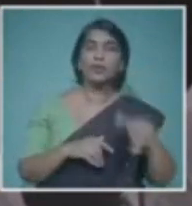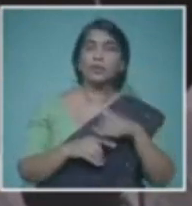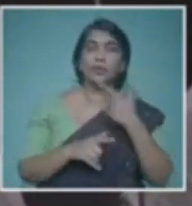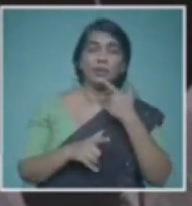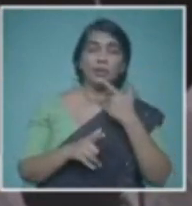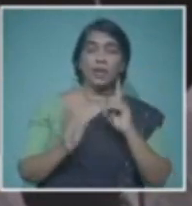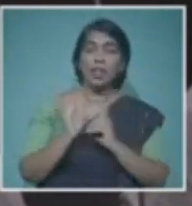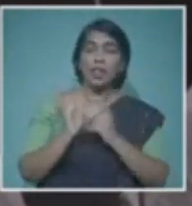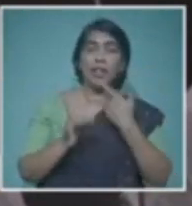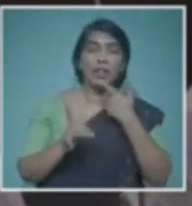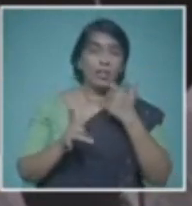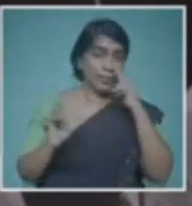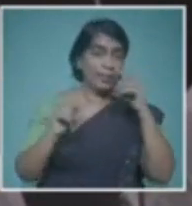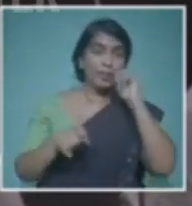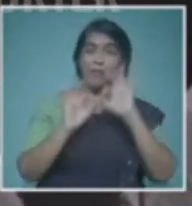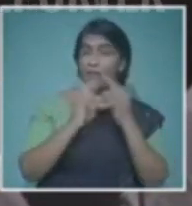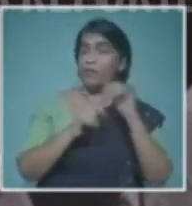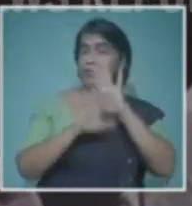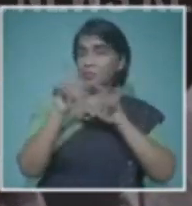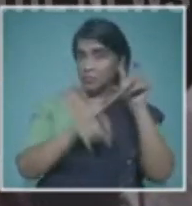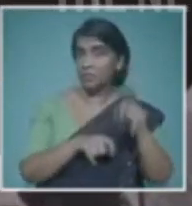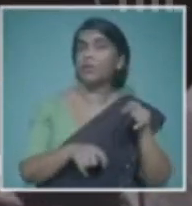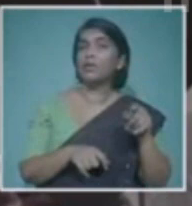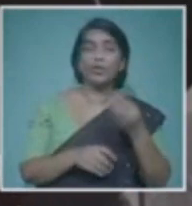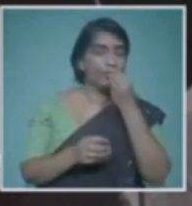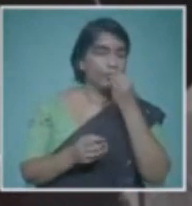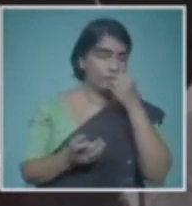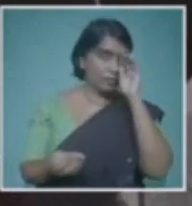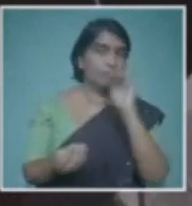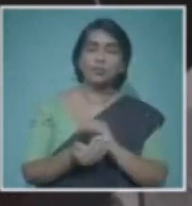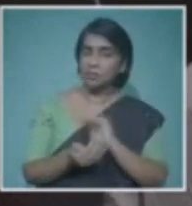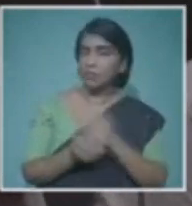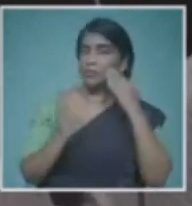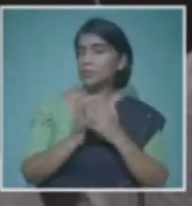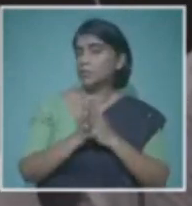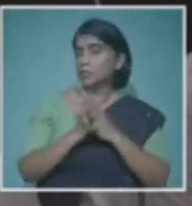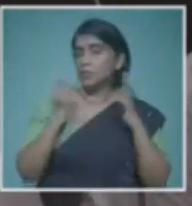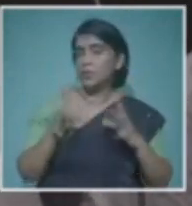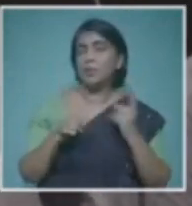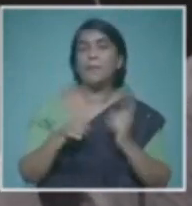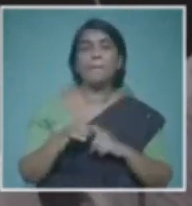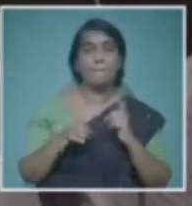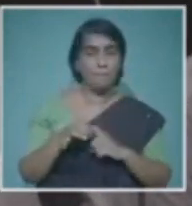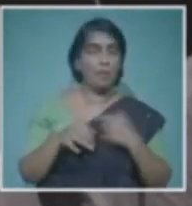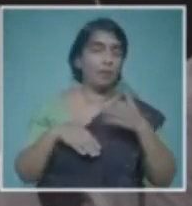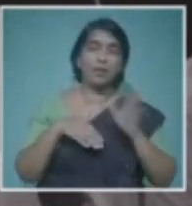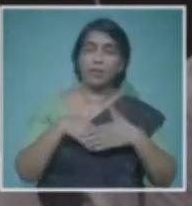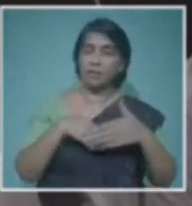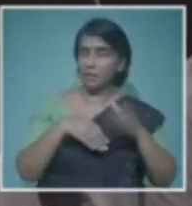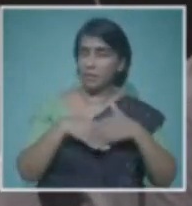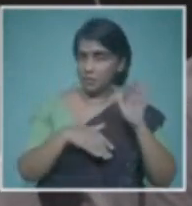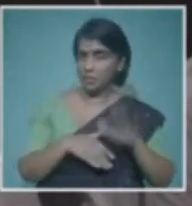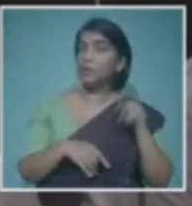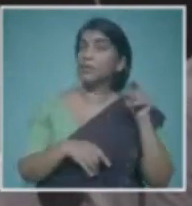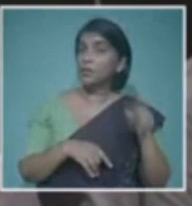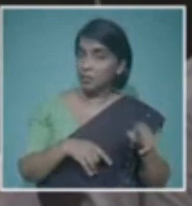මේ වතු ප්‍රදේශවල ජීවත් වන පවුල්වලට මේ ආහාර සුරක්ෂිතතාවය පිළිබඳ බරපතල ප්‍රශ්න වලට මුහුණ දෙන්න